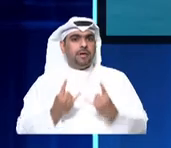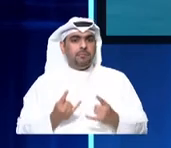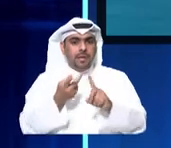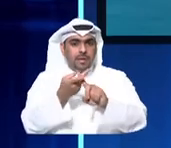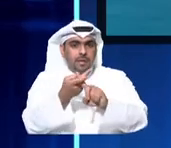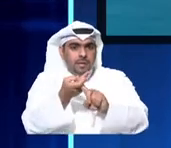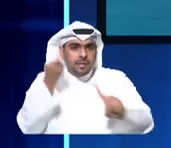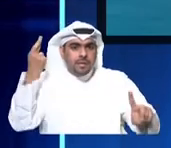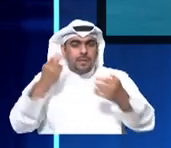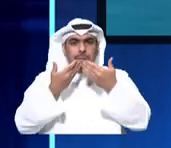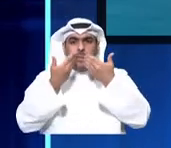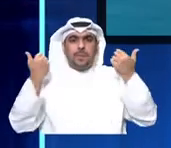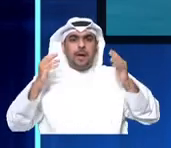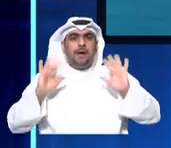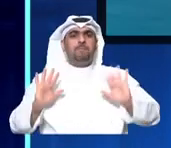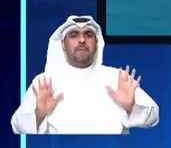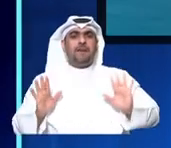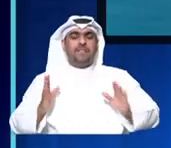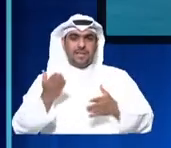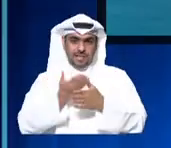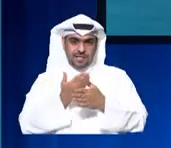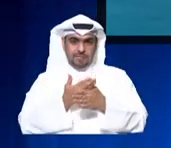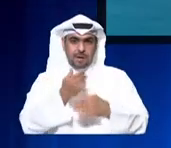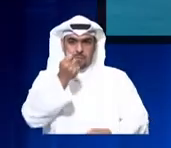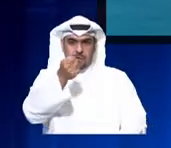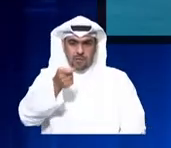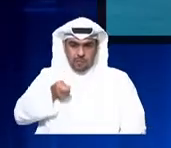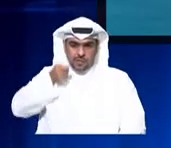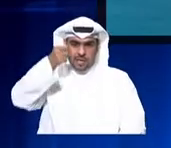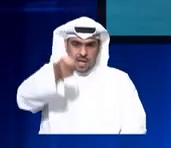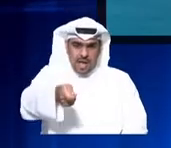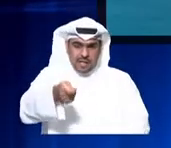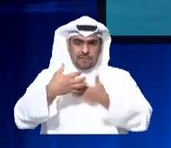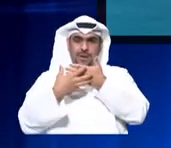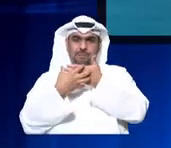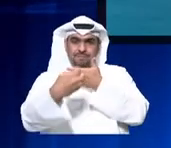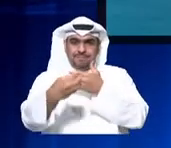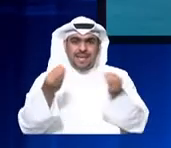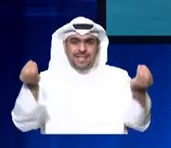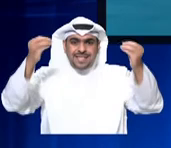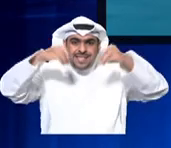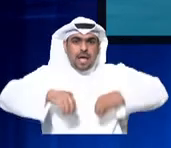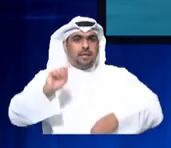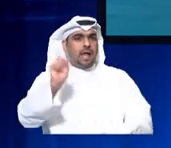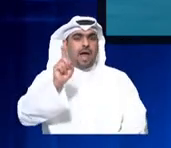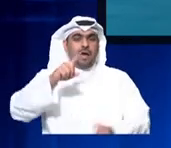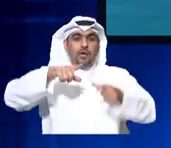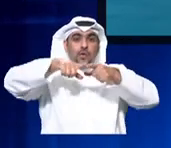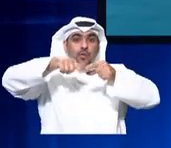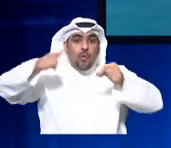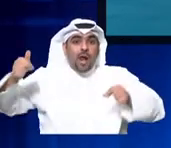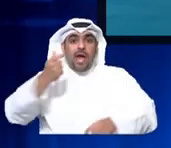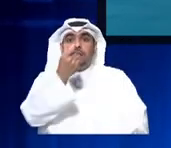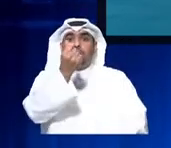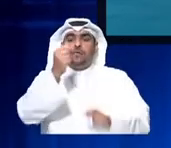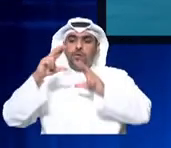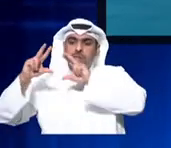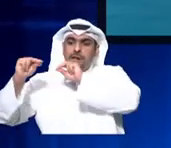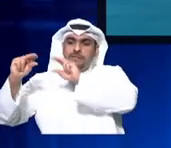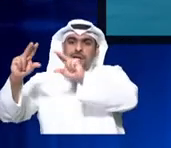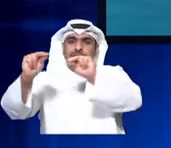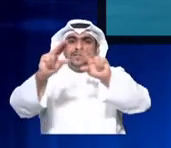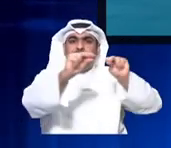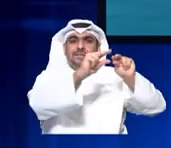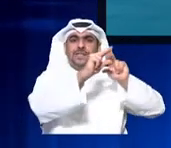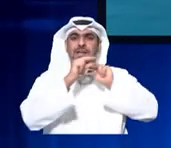عالية لتقليل كلفة عمليات الدفع فيما بين دول المجلس. ويعمل بنك الكويت المركزي كذلك الذي